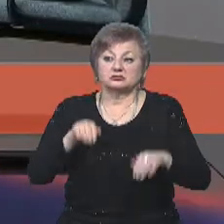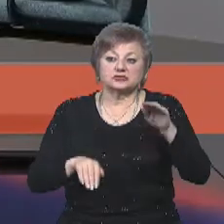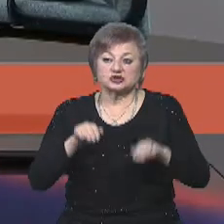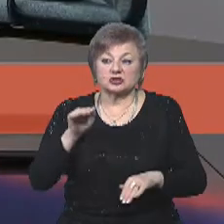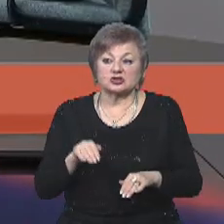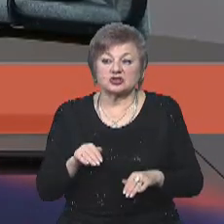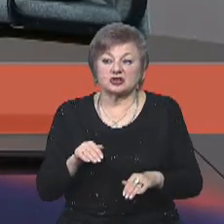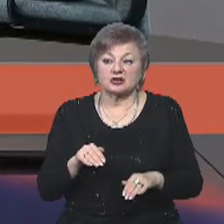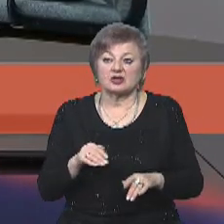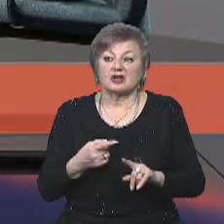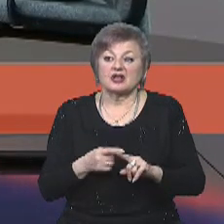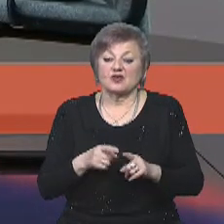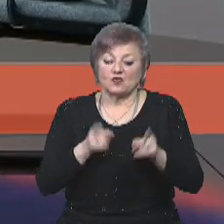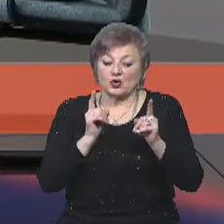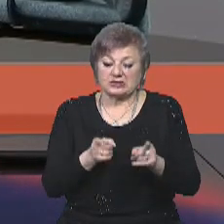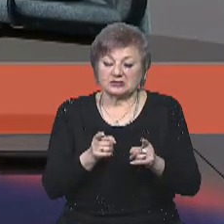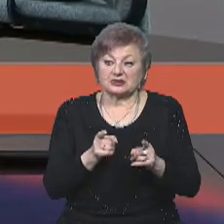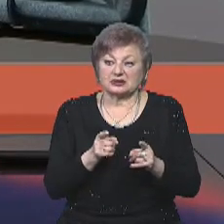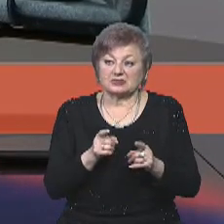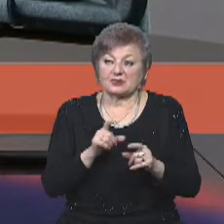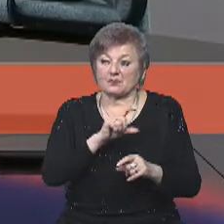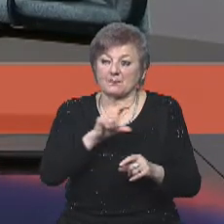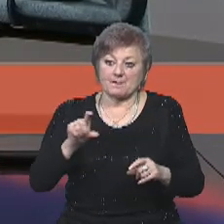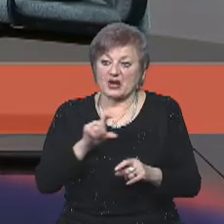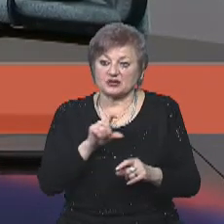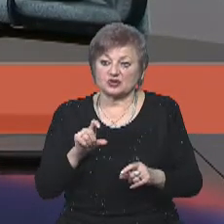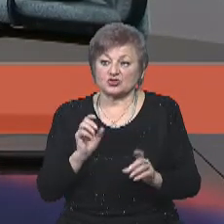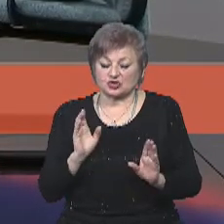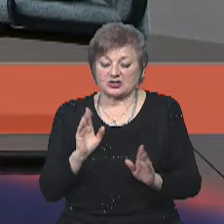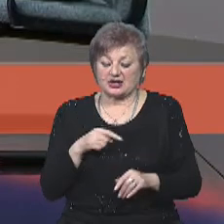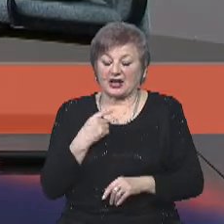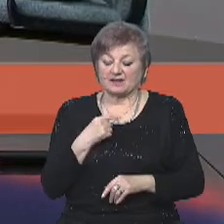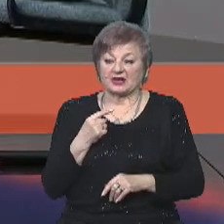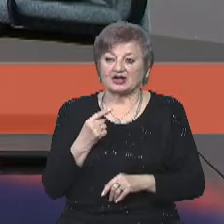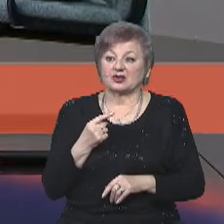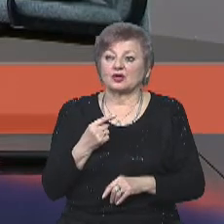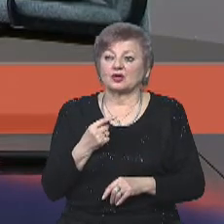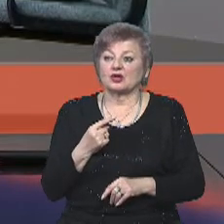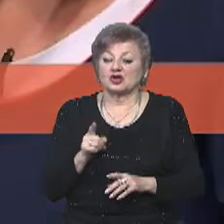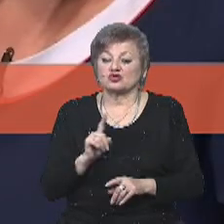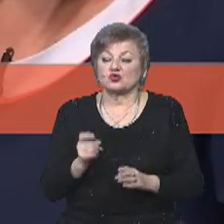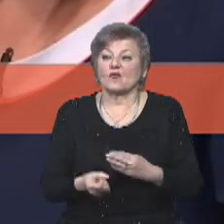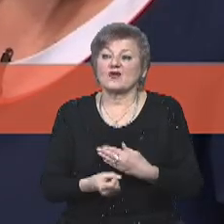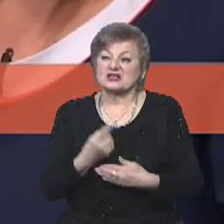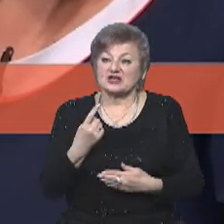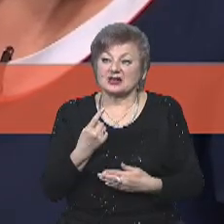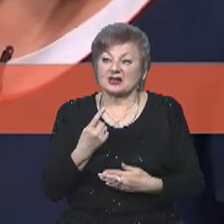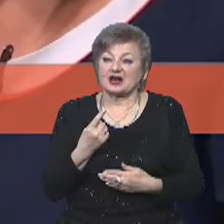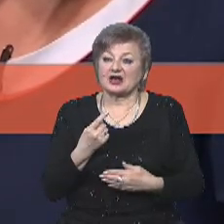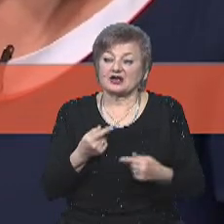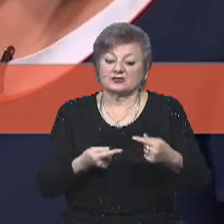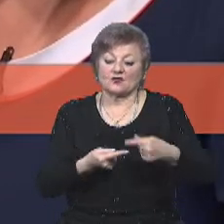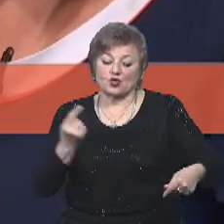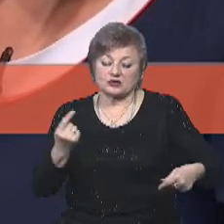и дельта, вот эта, которая, о том, что мы только перед этим говорили, которая возникает в разрыве